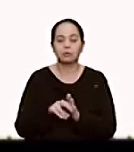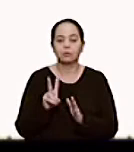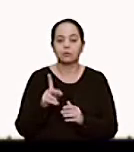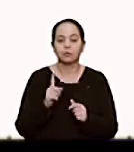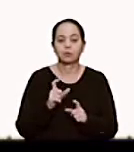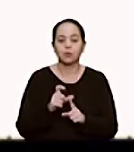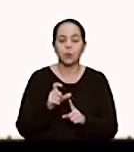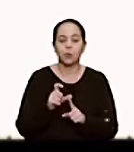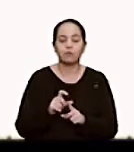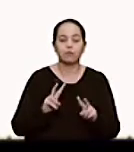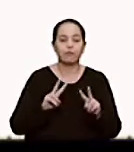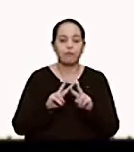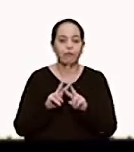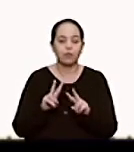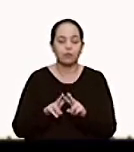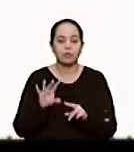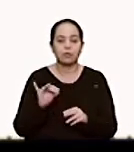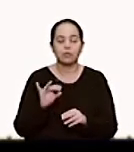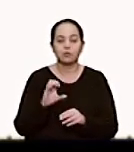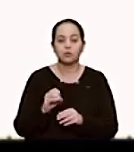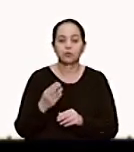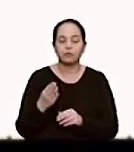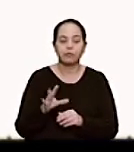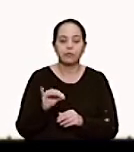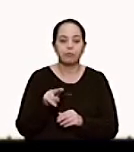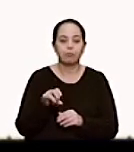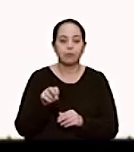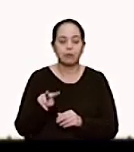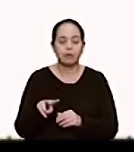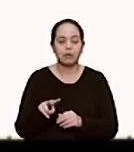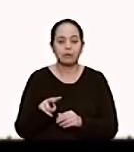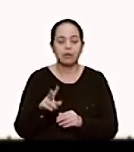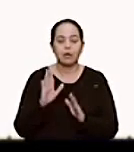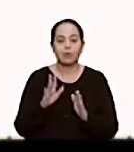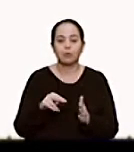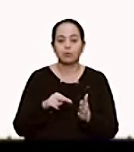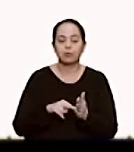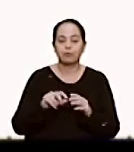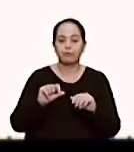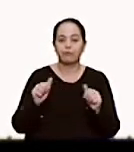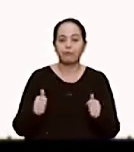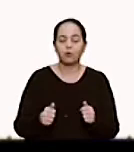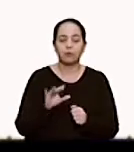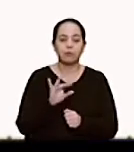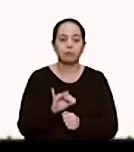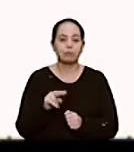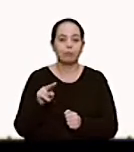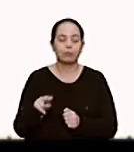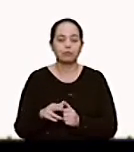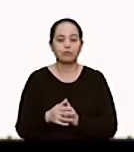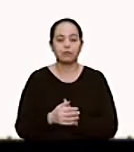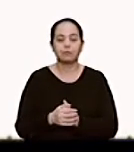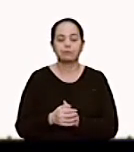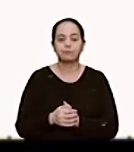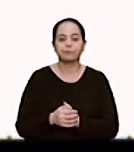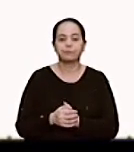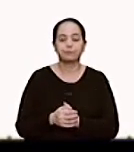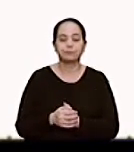к слову «звезды», и существительное и прилагательное будет стоять в форме именительного